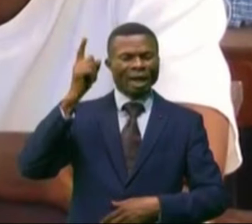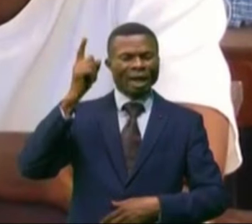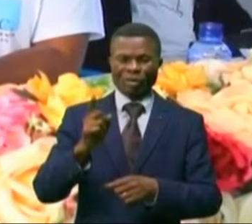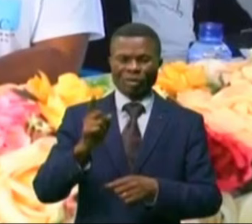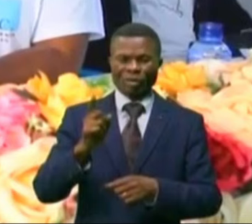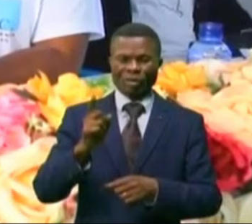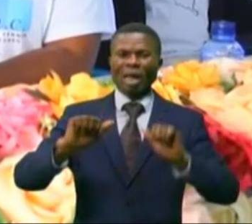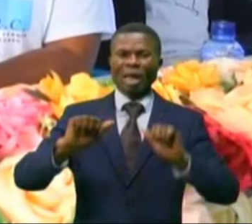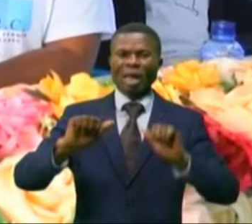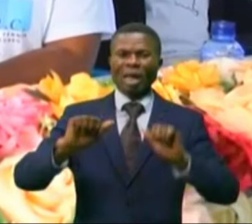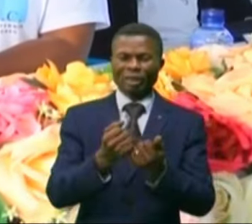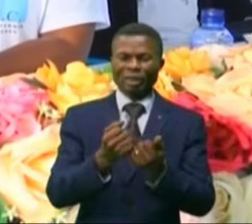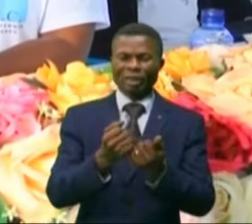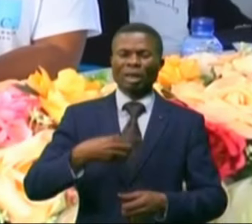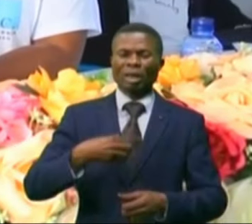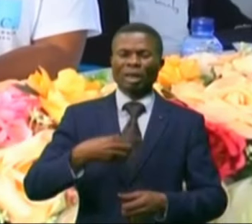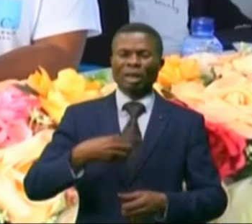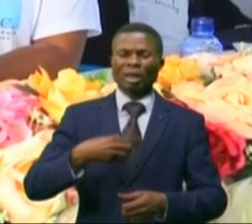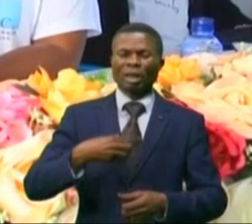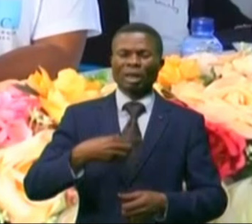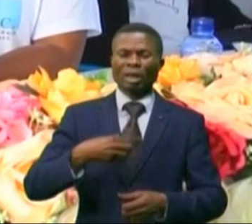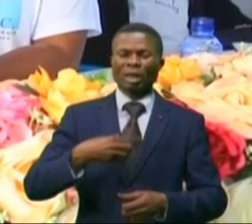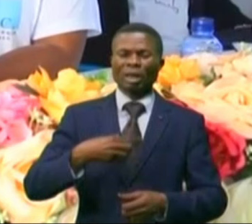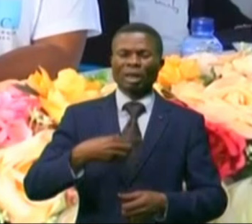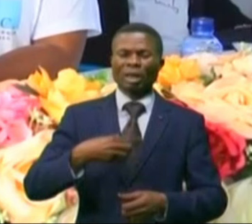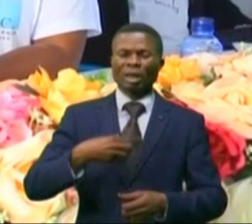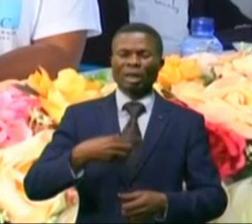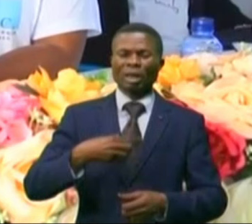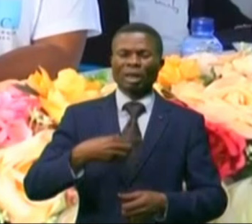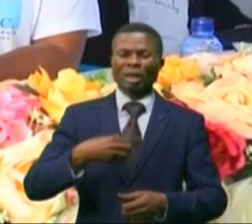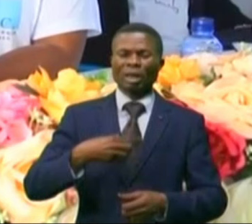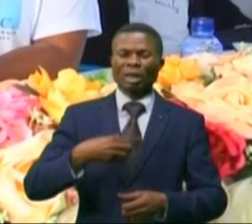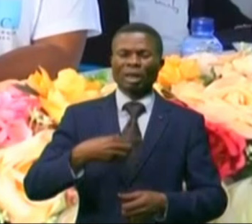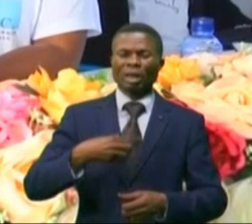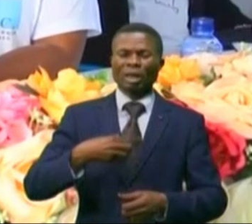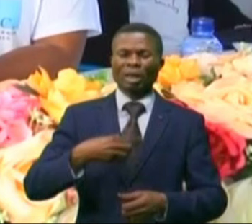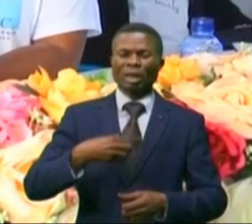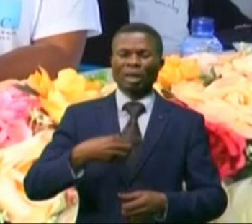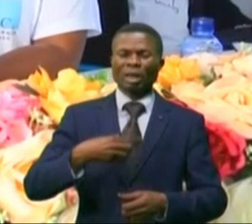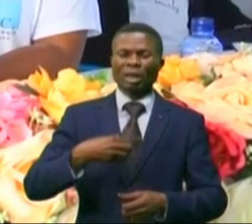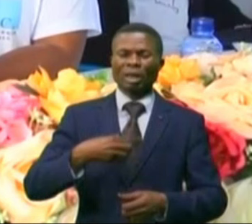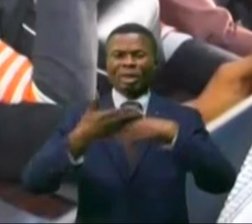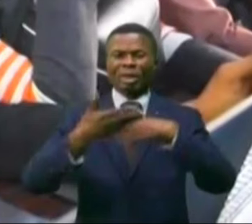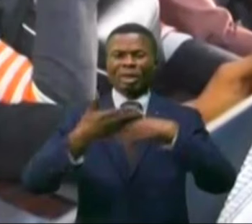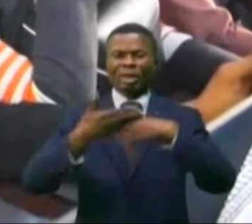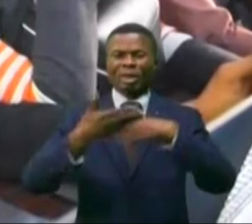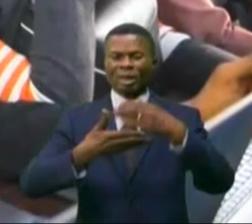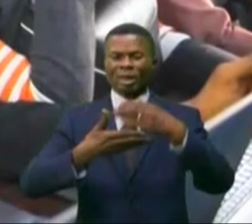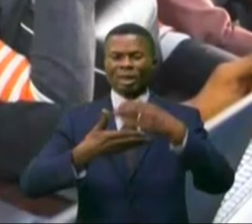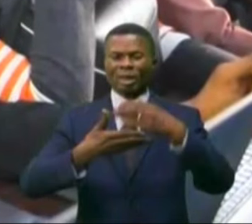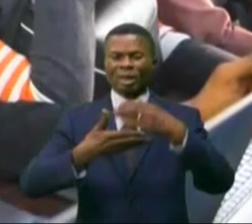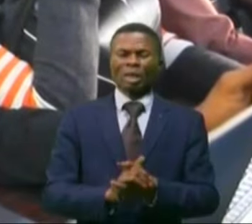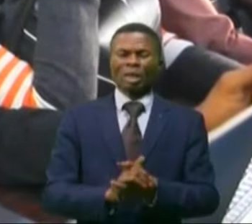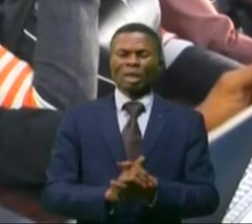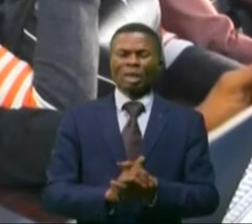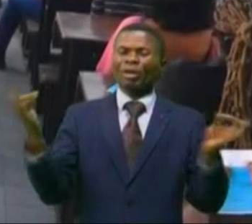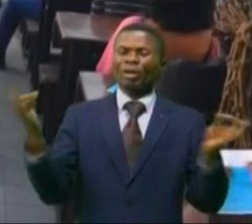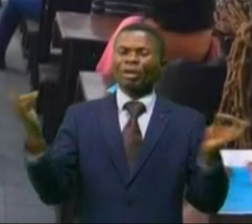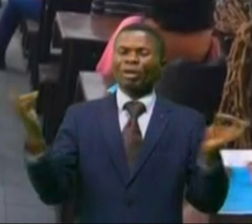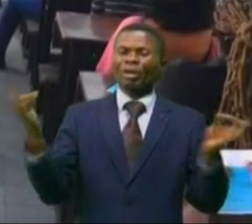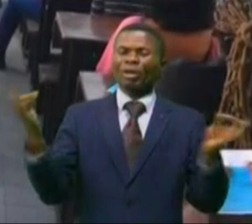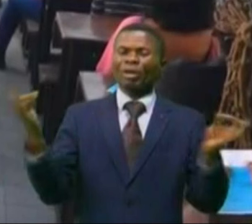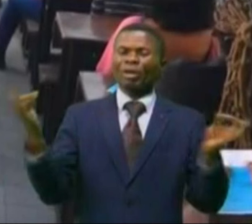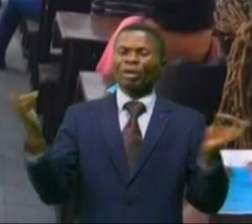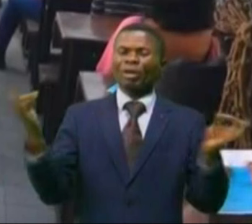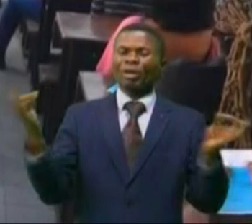Congo, qui regroupe en son sein les femmes formées en architecture à l'USAU, s'élève pour une campagne de